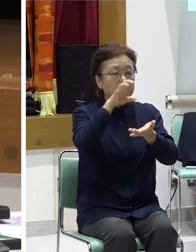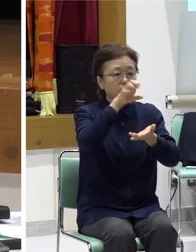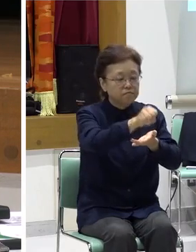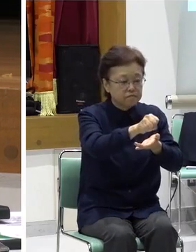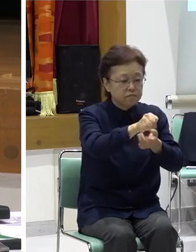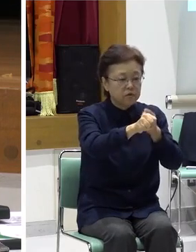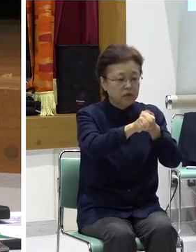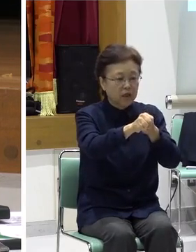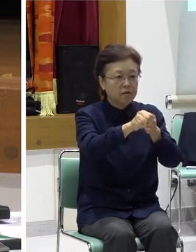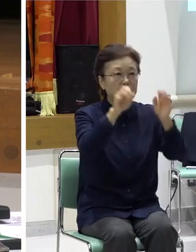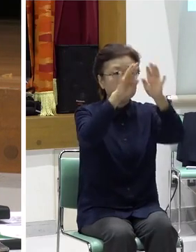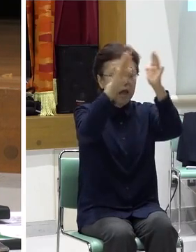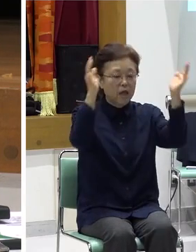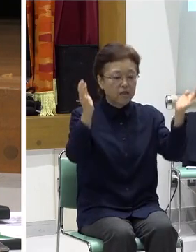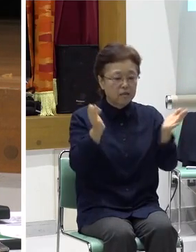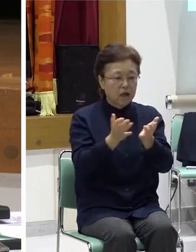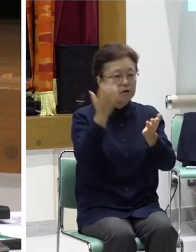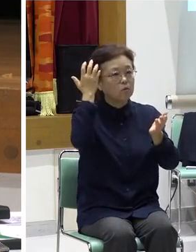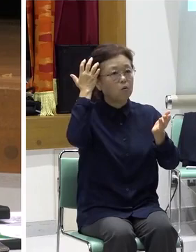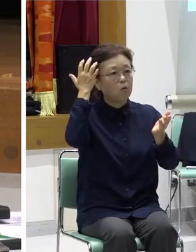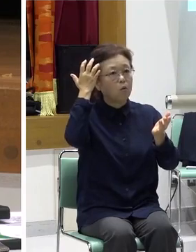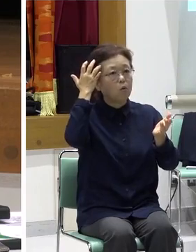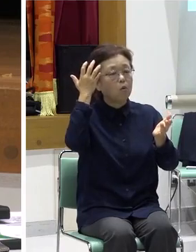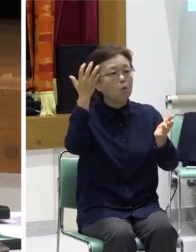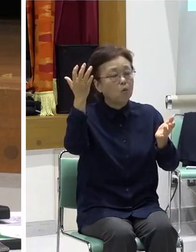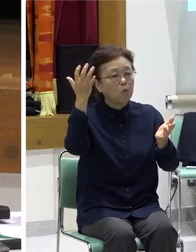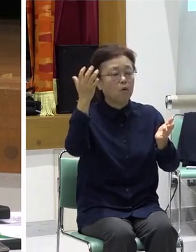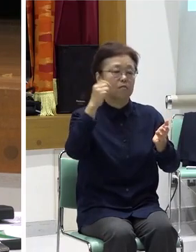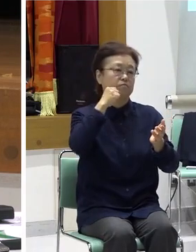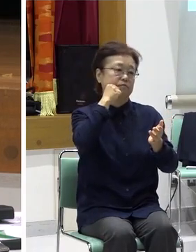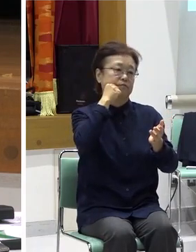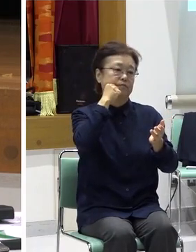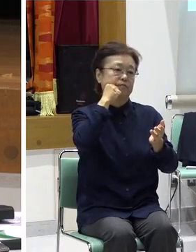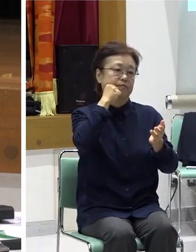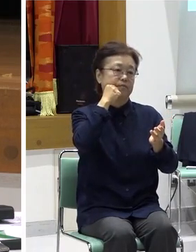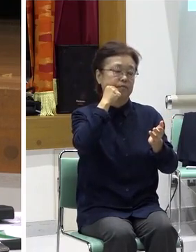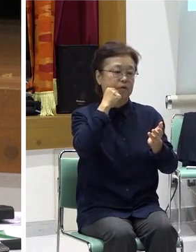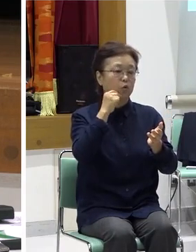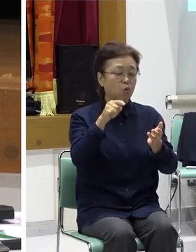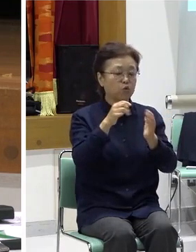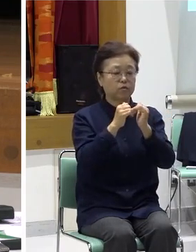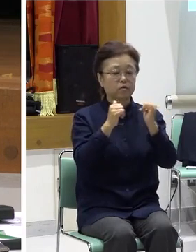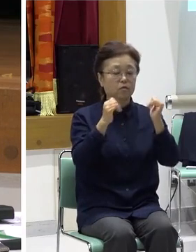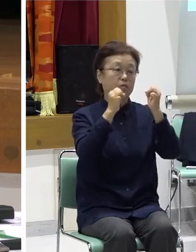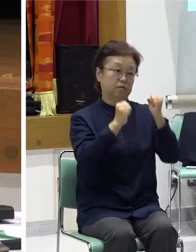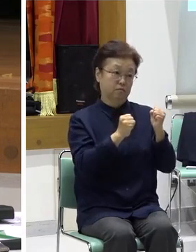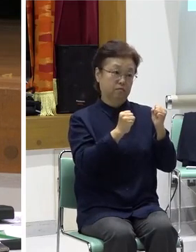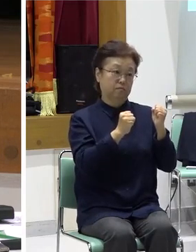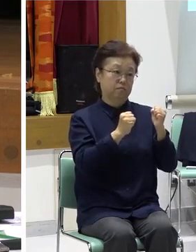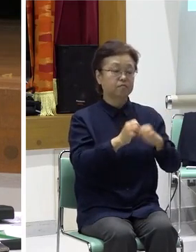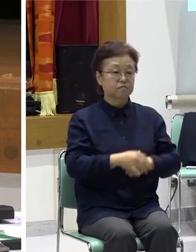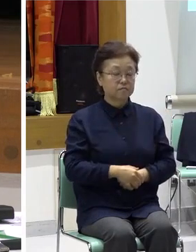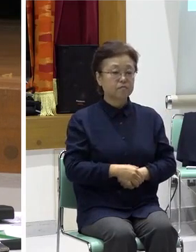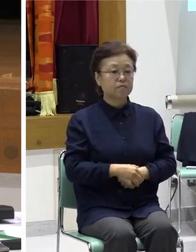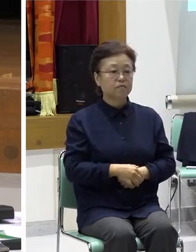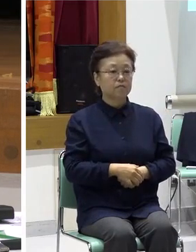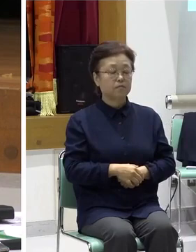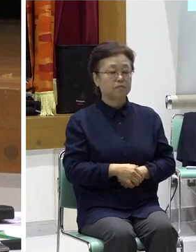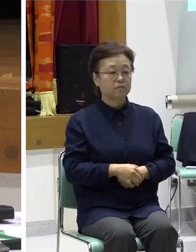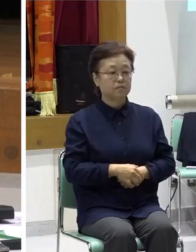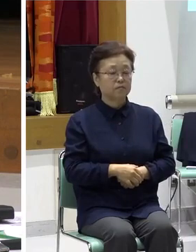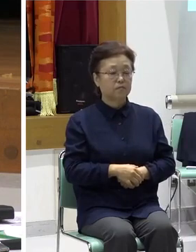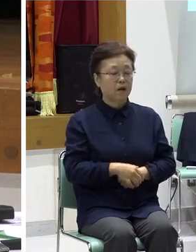全体像を、やっぱりちょっと描くのがちょっと難しいのかなっていう、そういう方もおられます。で、ただ本当に全体的